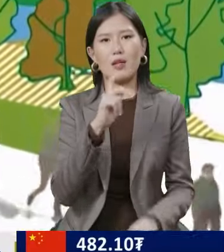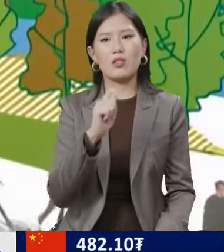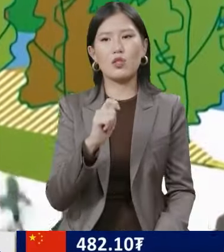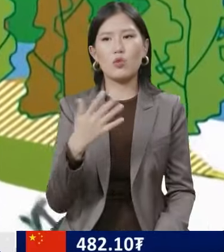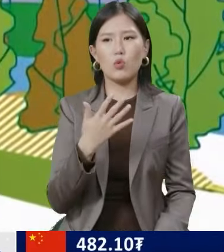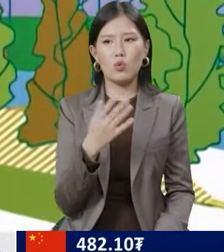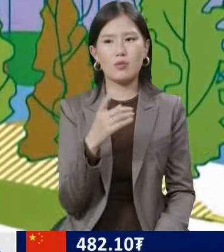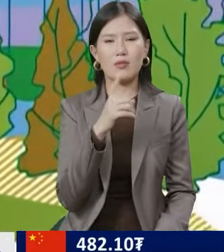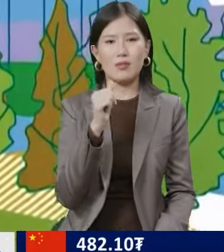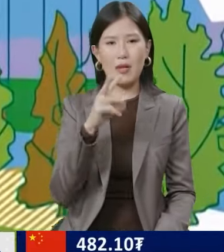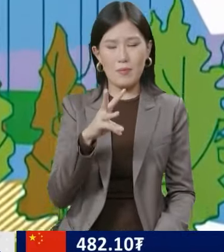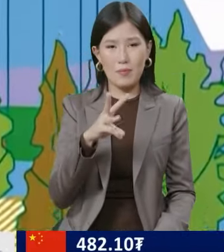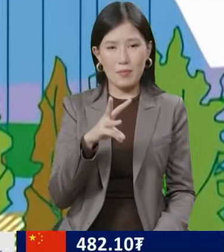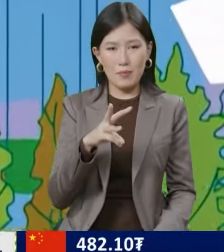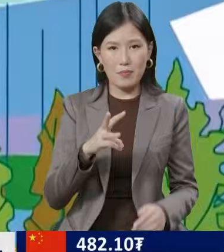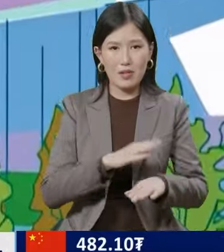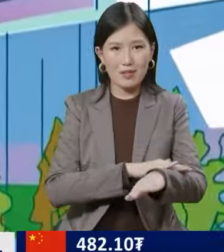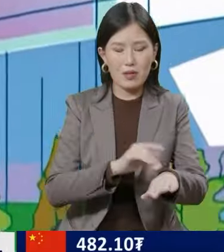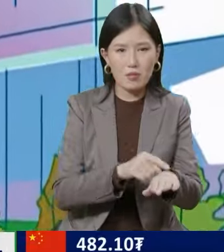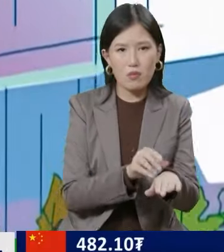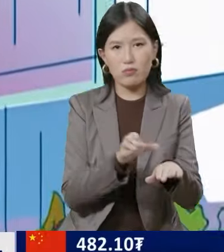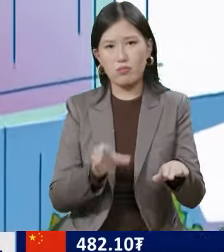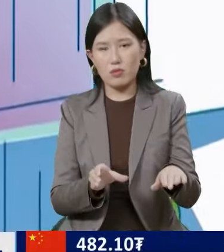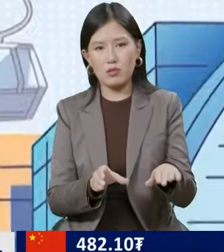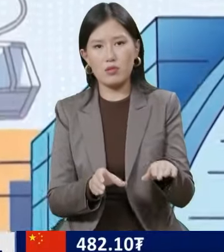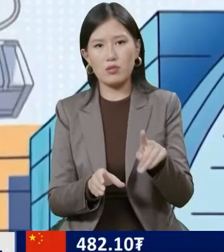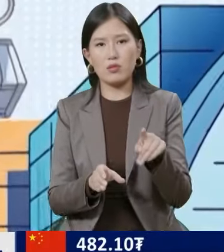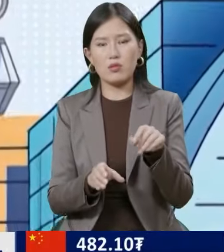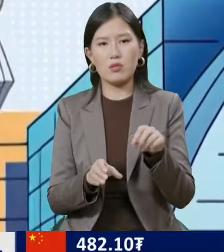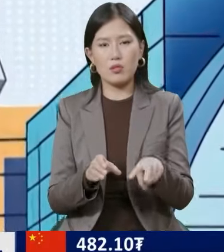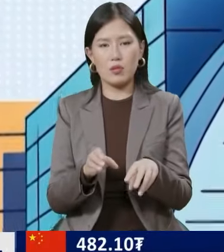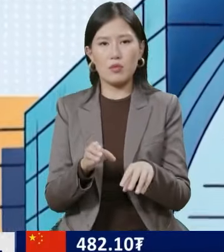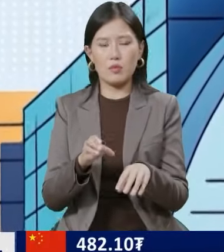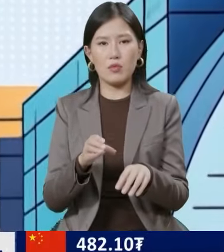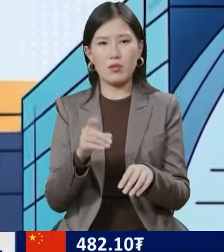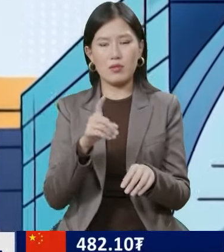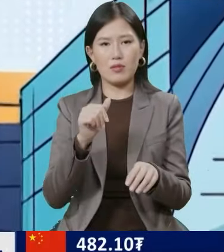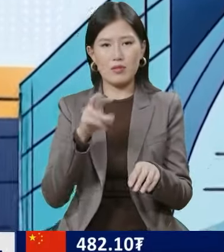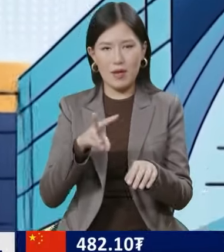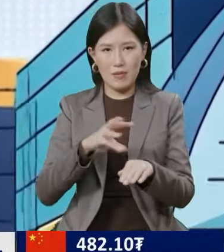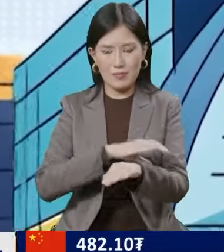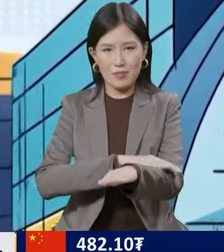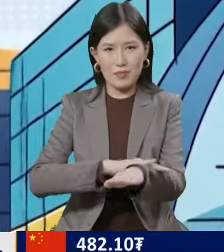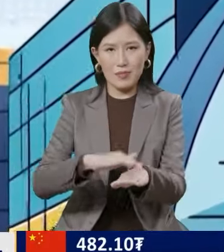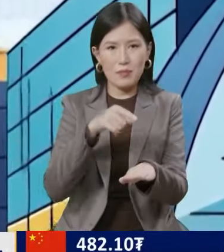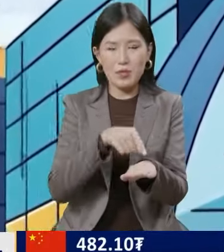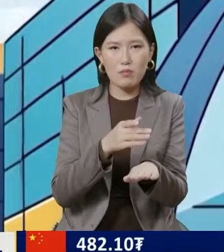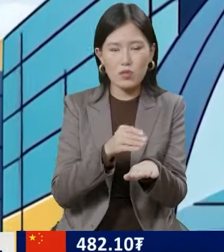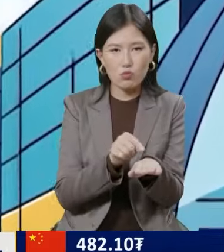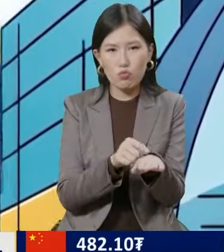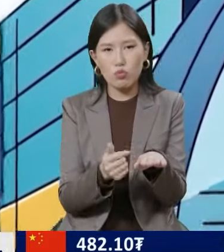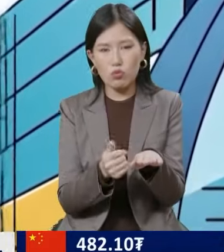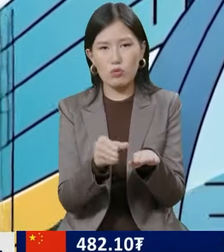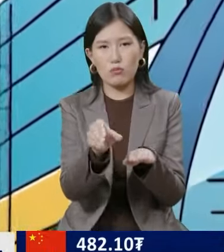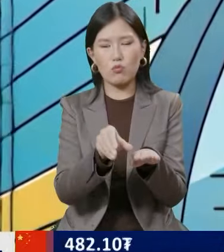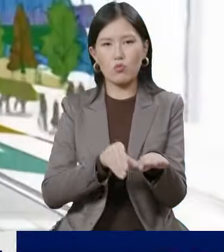тусгай замын автобус. Энэ төсөл хэрэгжснээр автозамын дотор игнэнд хоёр урсгал бүхий замыг барих юм. Эхний ээлжинд 12.6